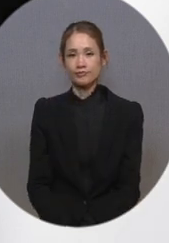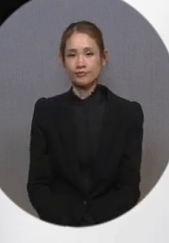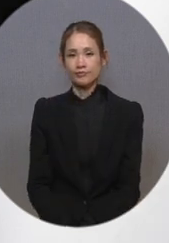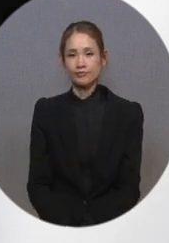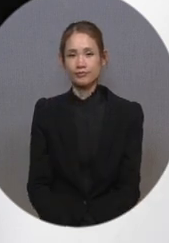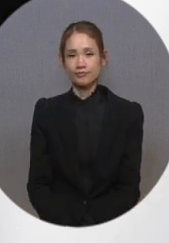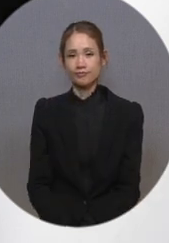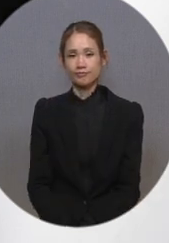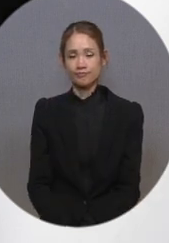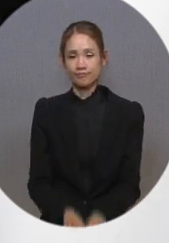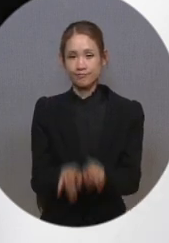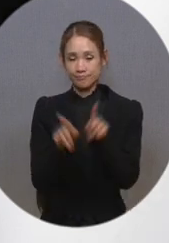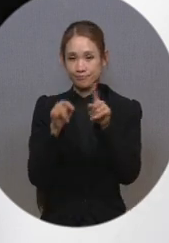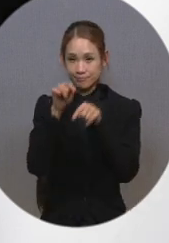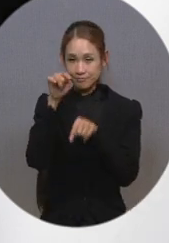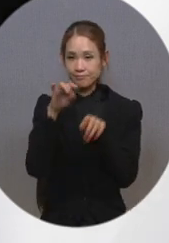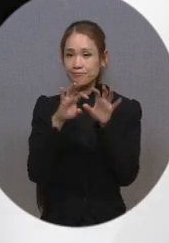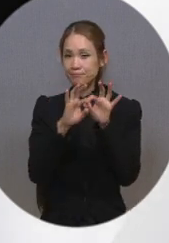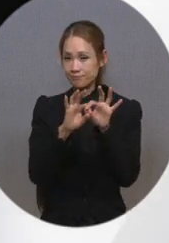방향키를 이용해